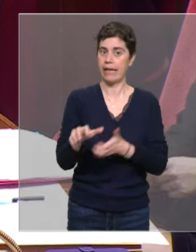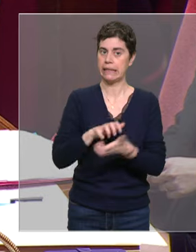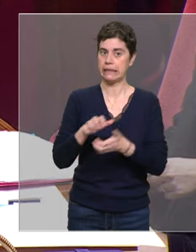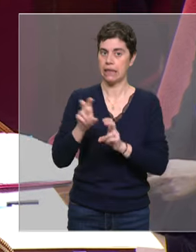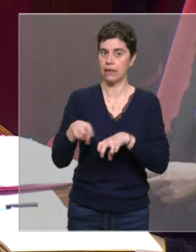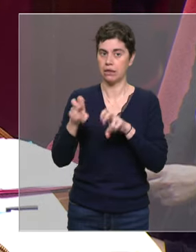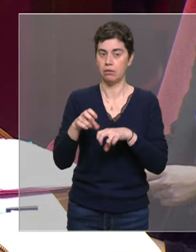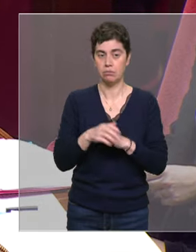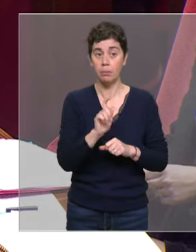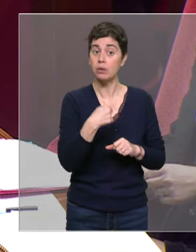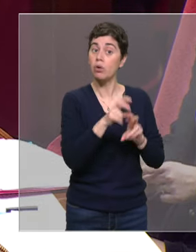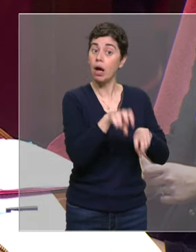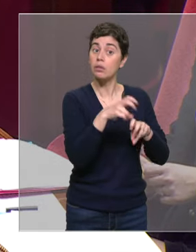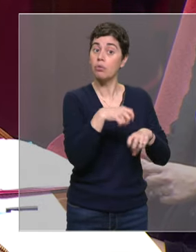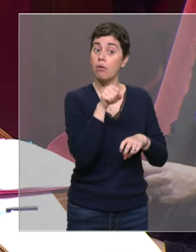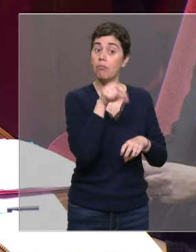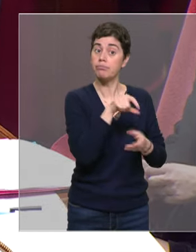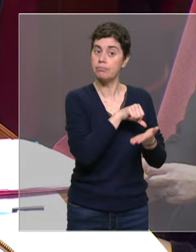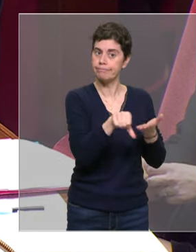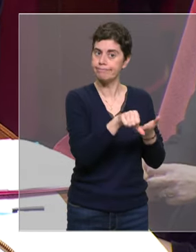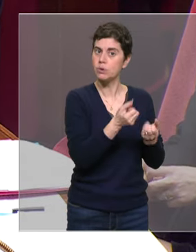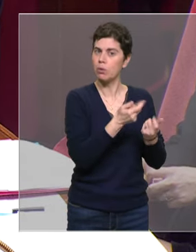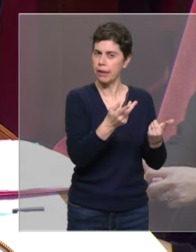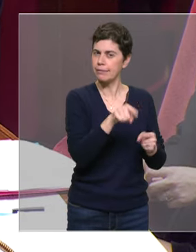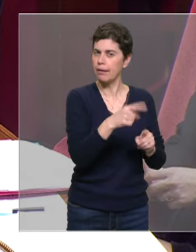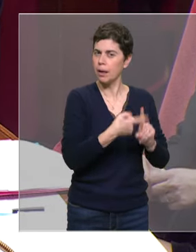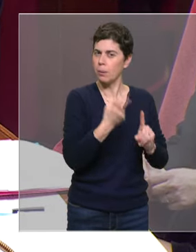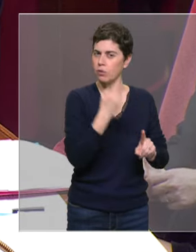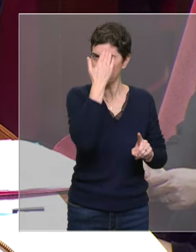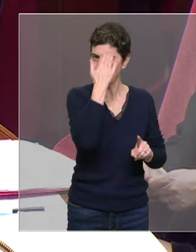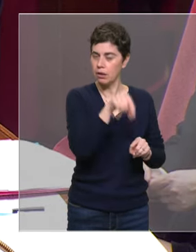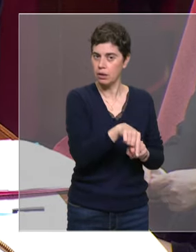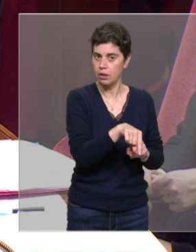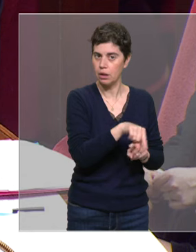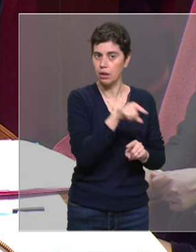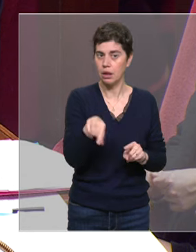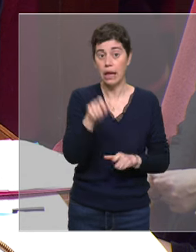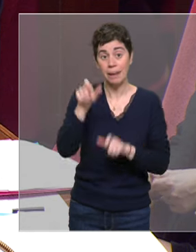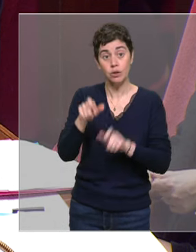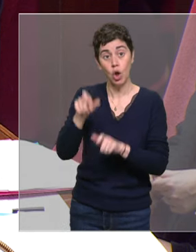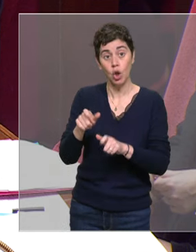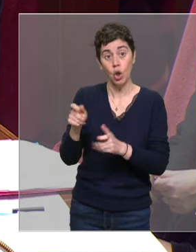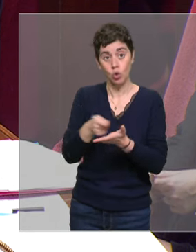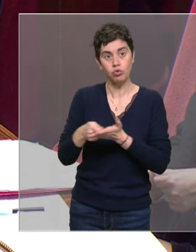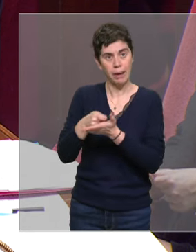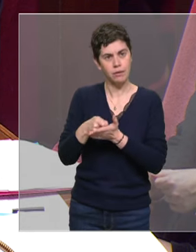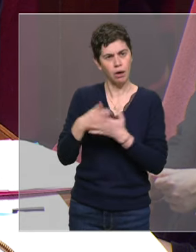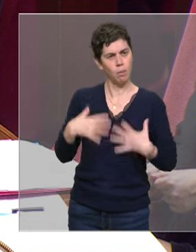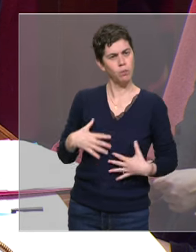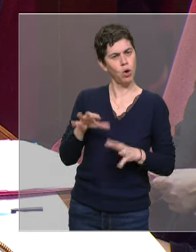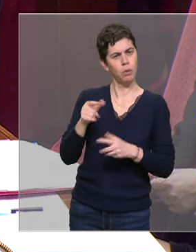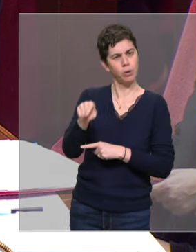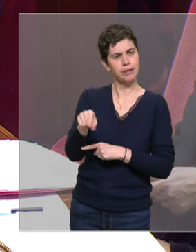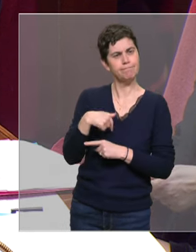de la rémunération de nos agriculteurs. Il y a l'enjeu aussi du comportement du consommateur. Et comme vous l'avez dit, il y a